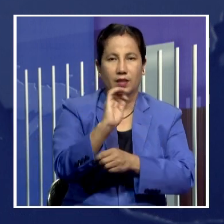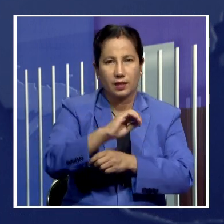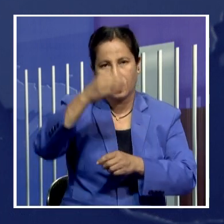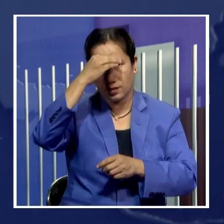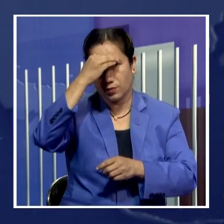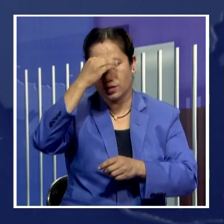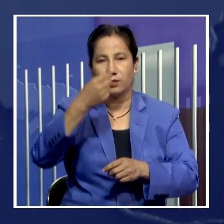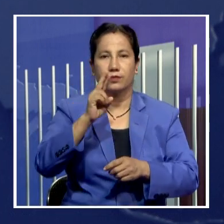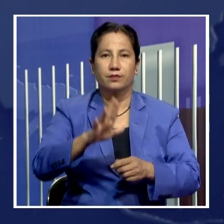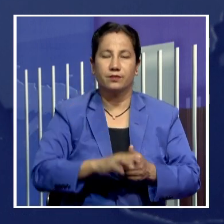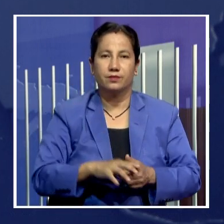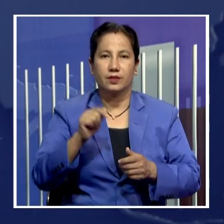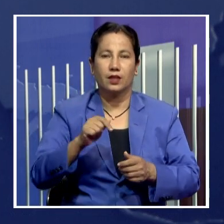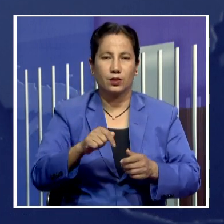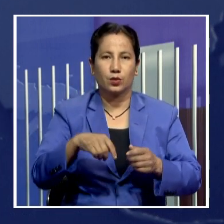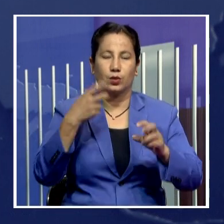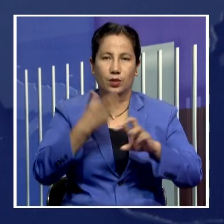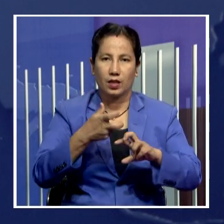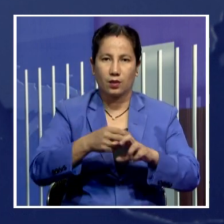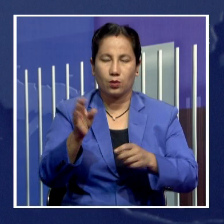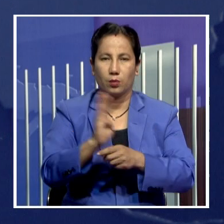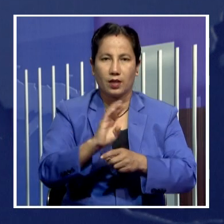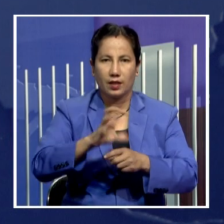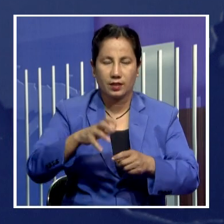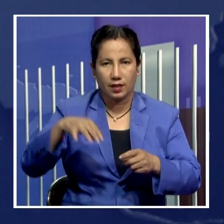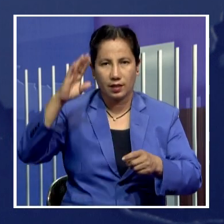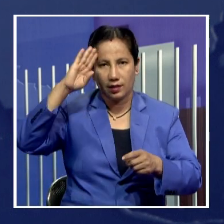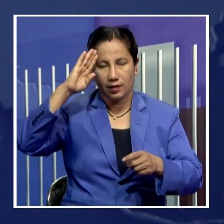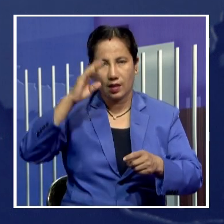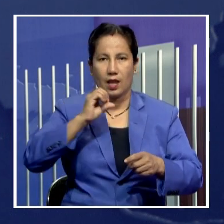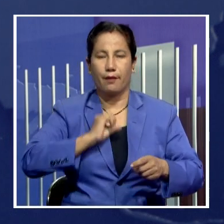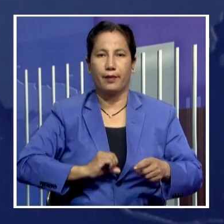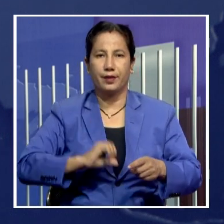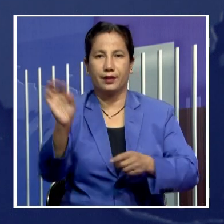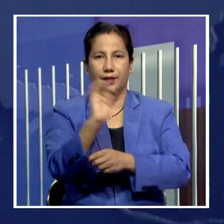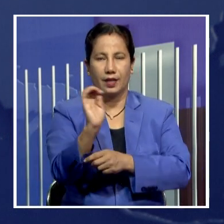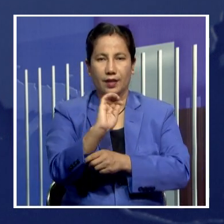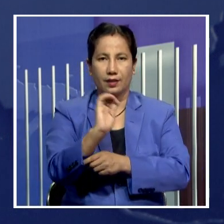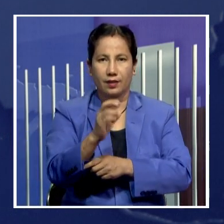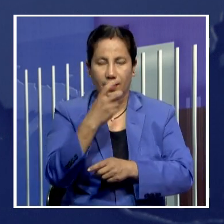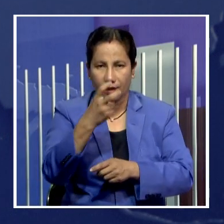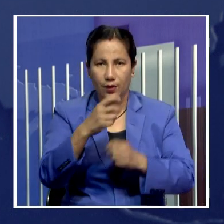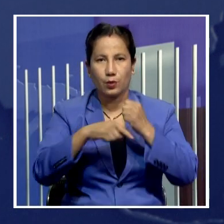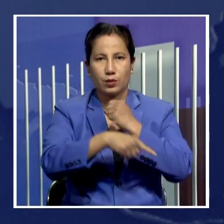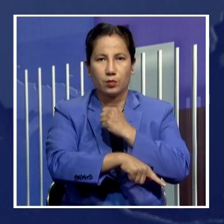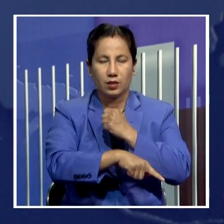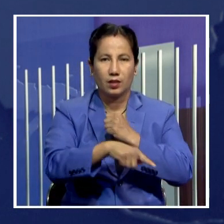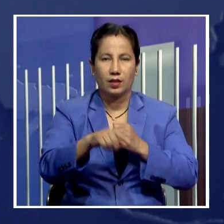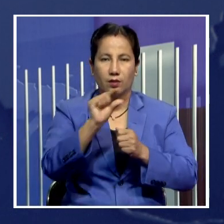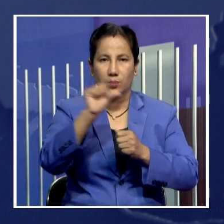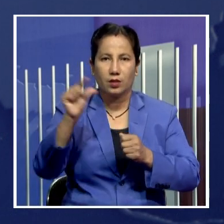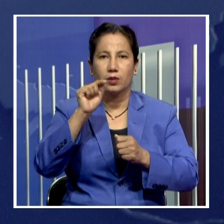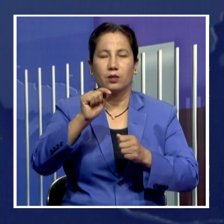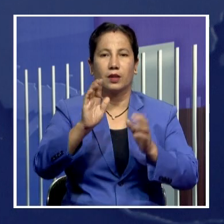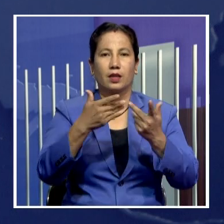समस्यामा पारिरहेको छ। यस्तो विपत्तिका बेला स्थानीय सरकारले पीडित नागरिकप्रति देखाएको संवेदनशीलताबारे तपाईँ के